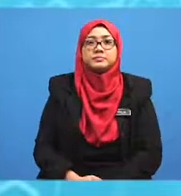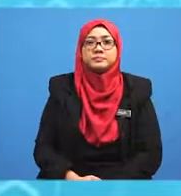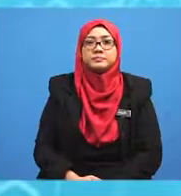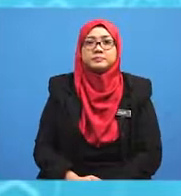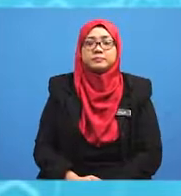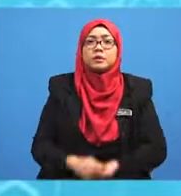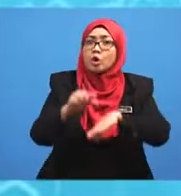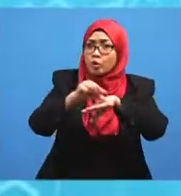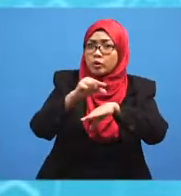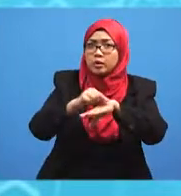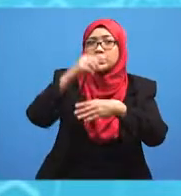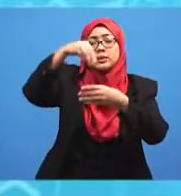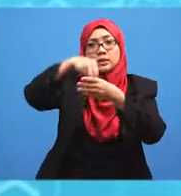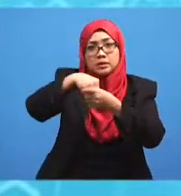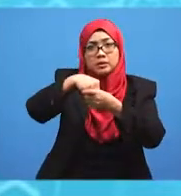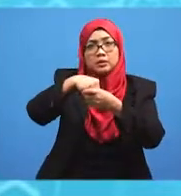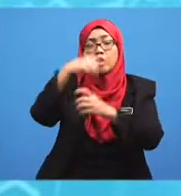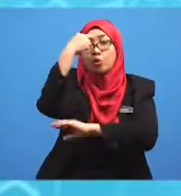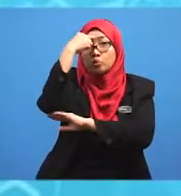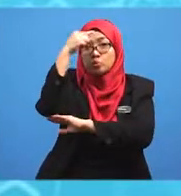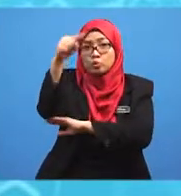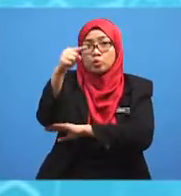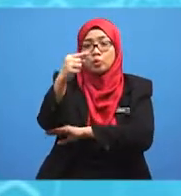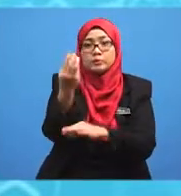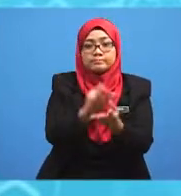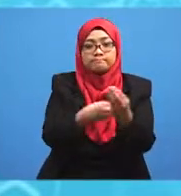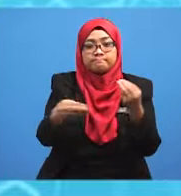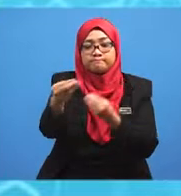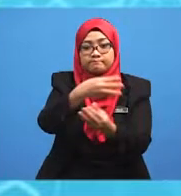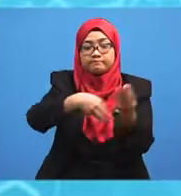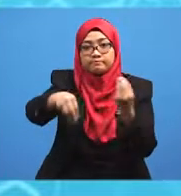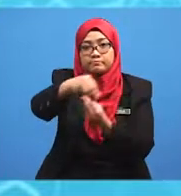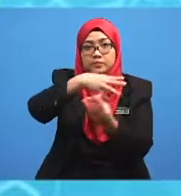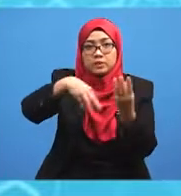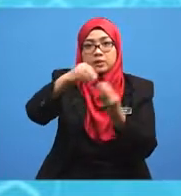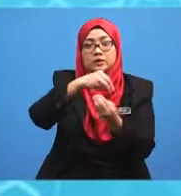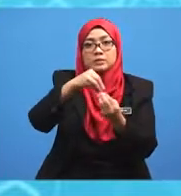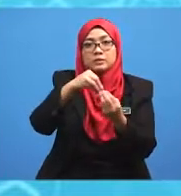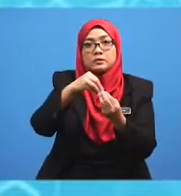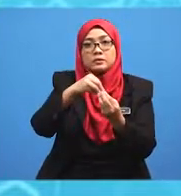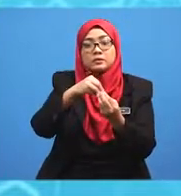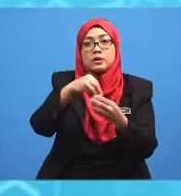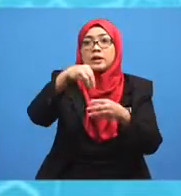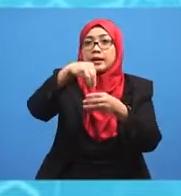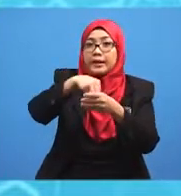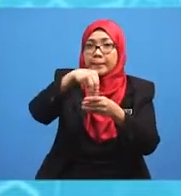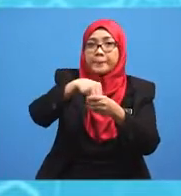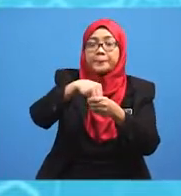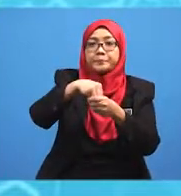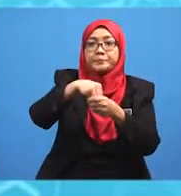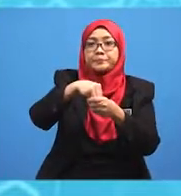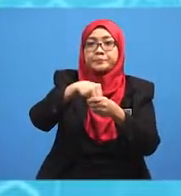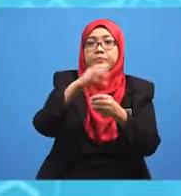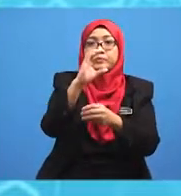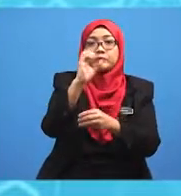Ia digunakan untuk menetralkan cas-cas statik pelat fotografi atau